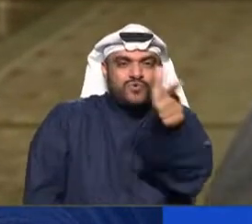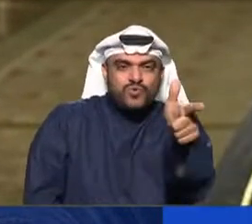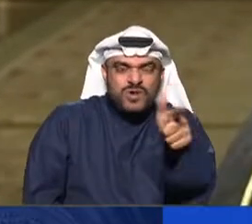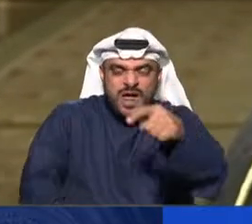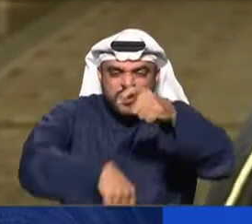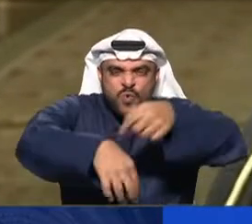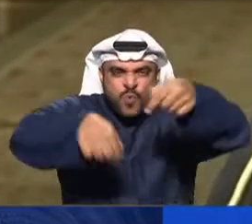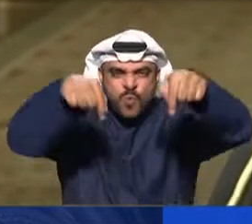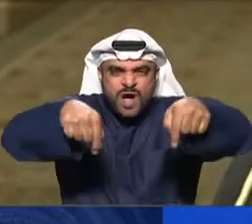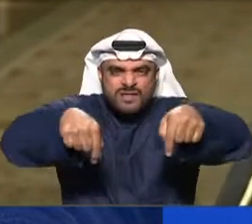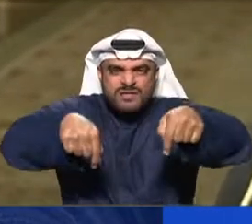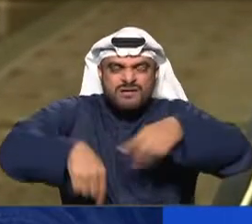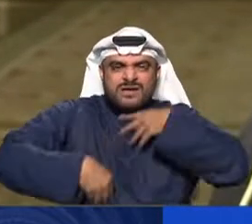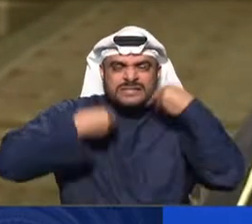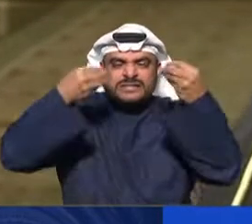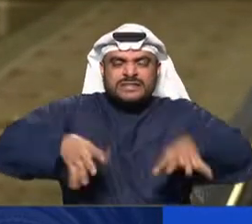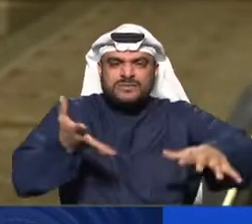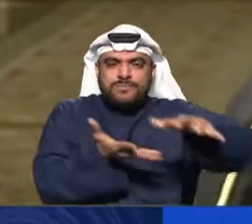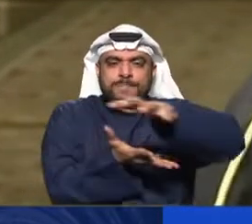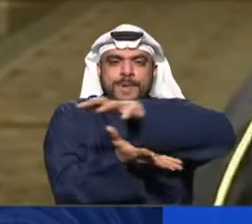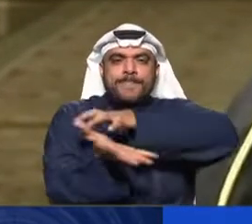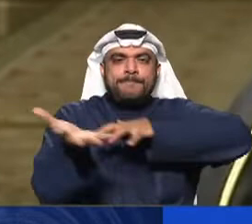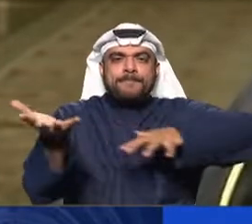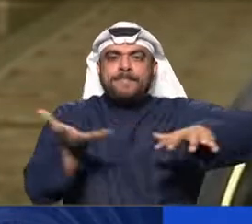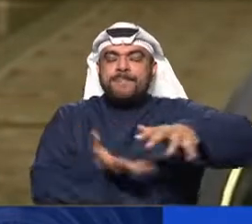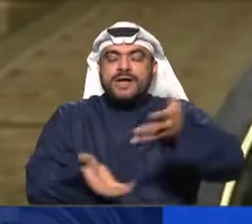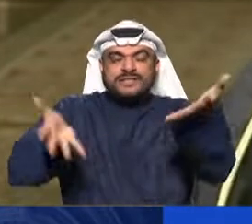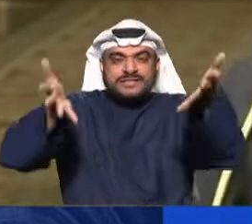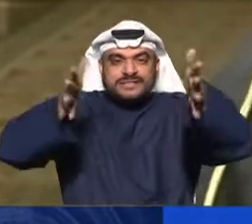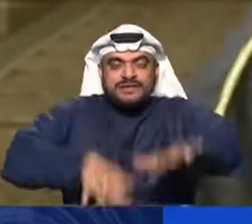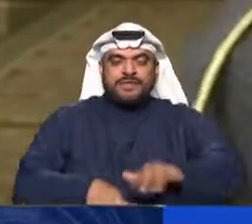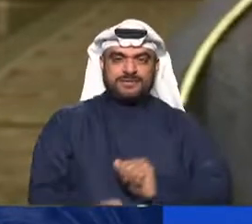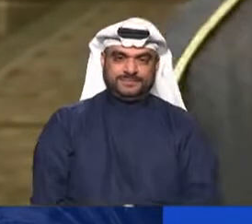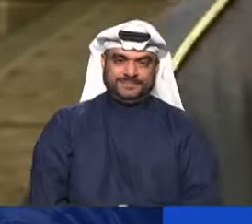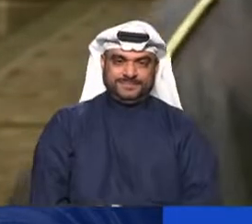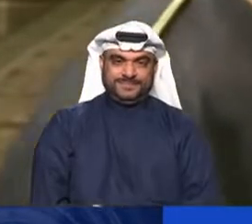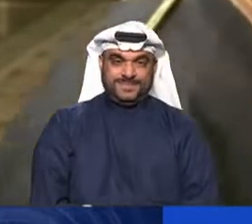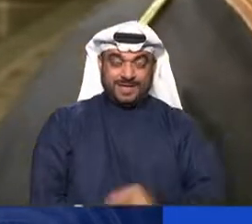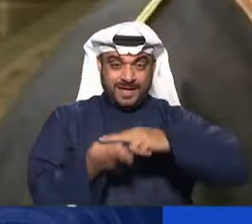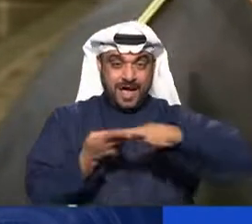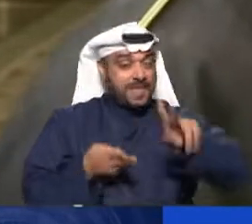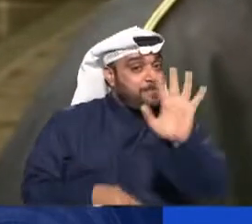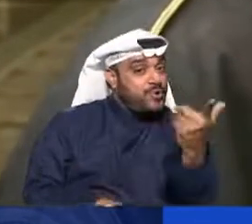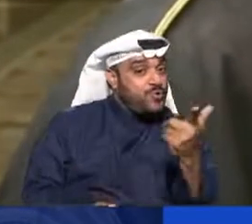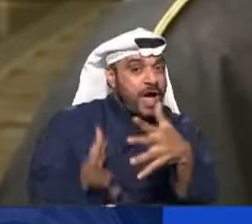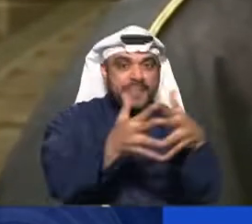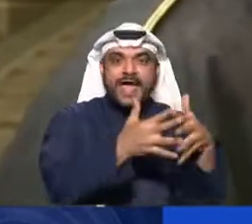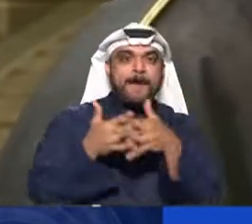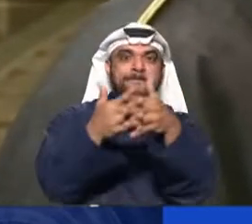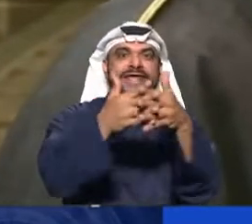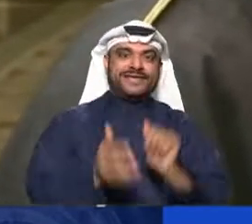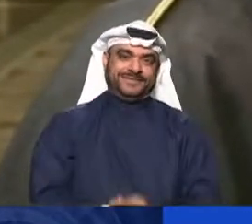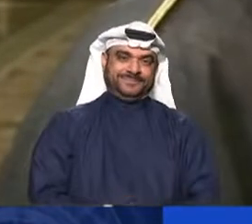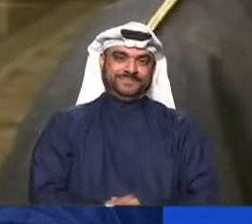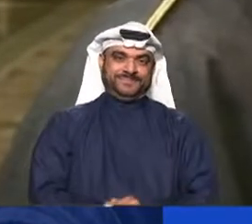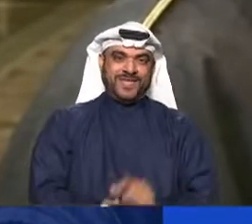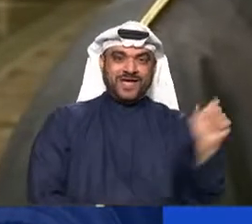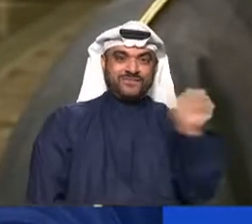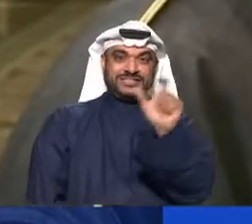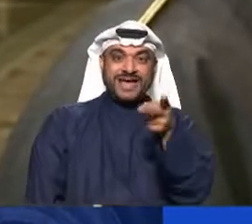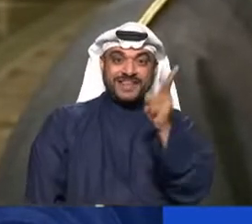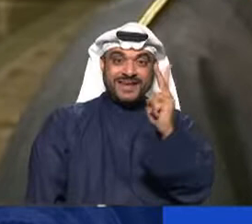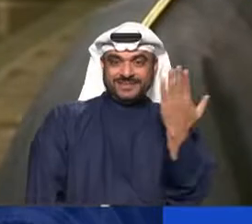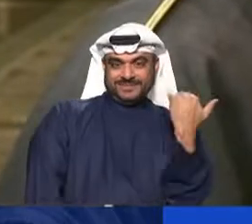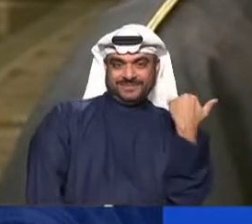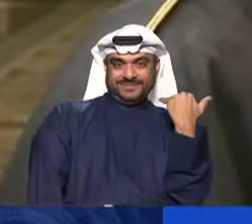صدورها سيؤدي إلى تفاقم الصراع وترسيخه بدلا من حله. هذا الأمريكان. في ديسمبر أقر مجلس النواب